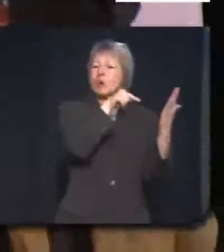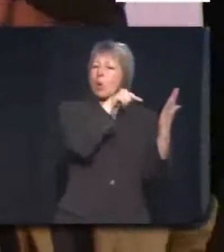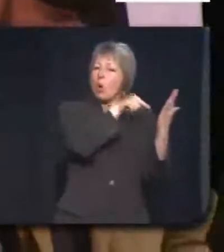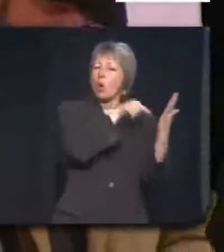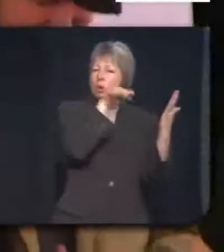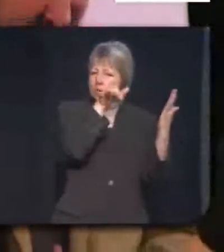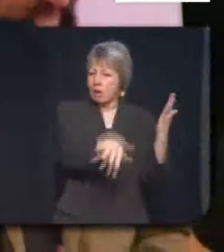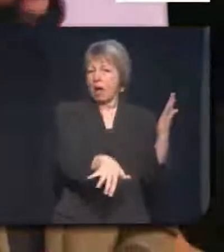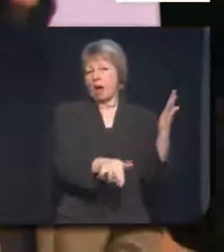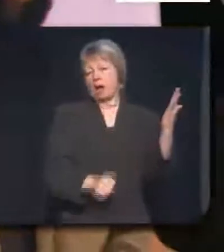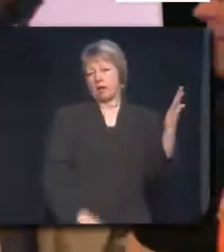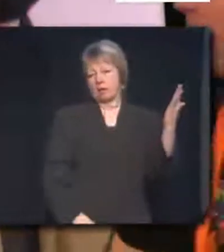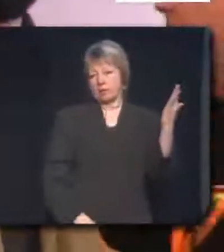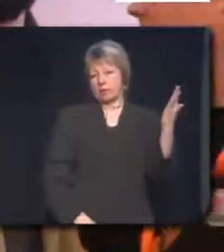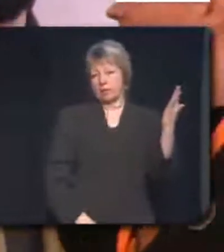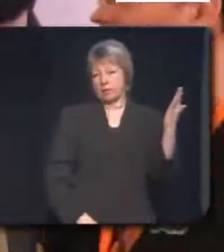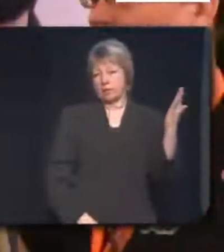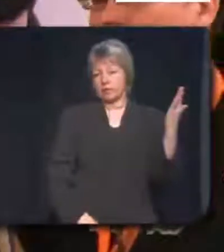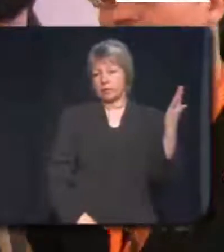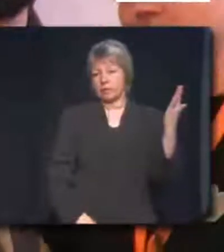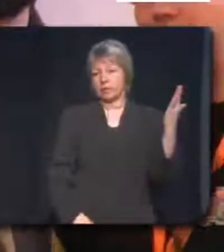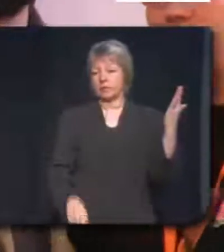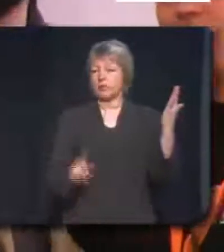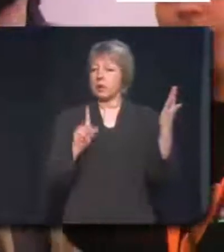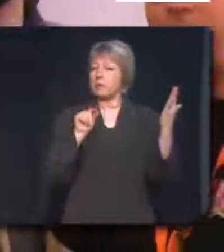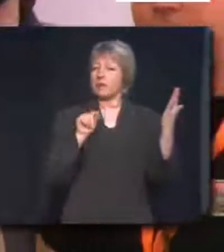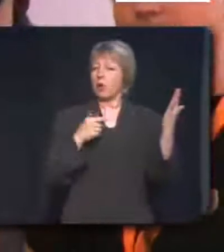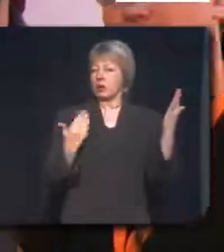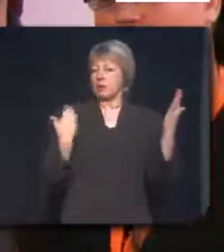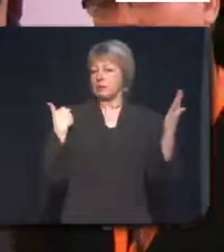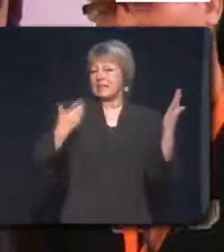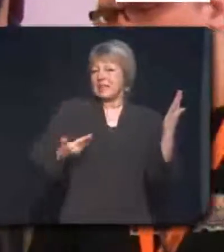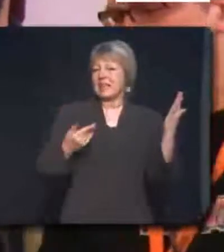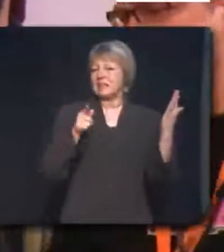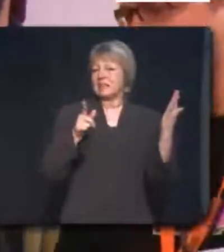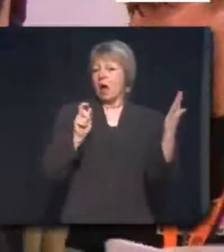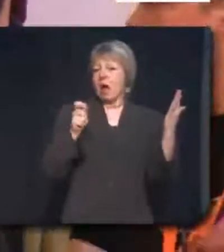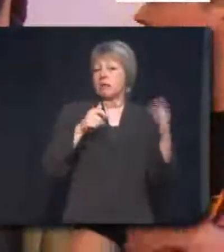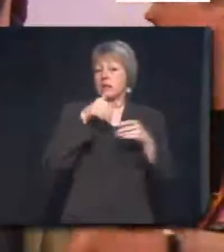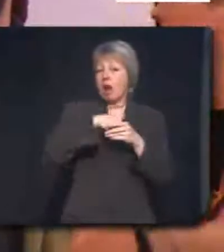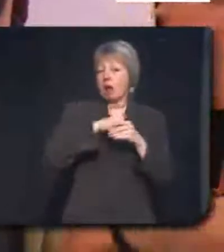ist dann natürlich programmatisch bisher ist hier aber noch kein Inhalt drin in dem Antrag